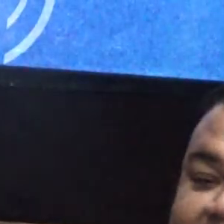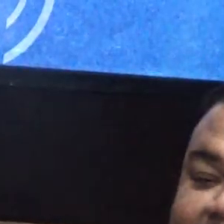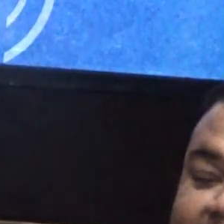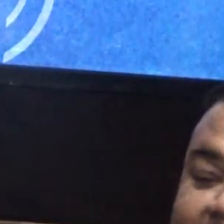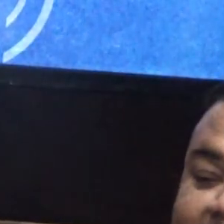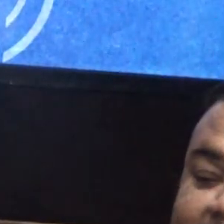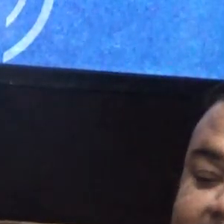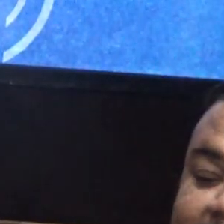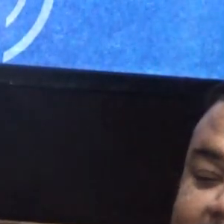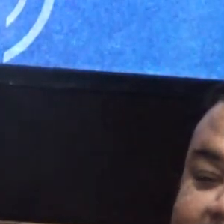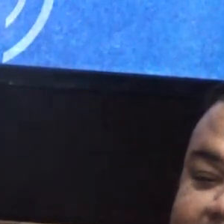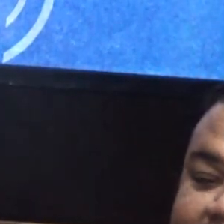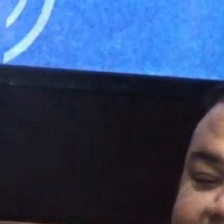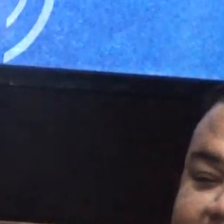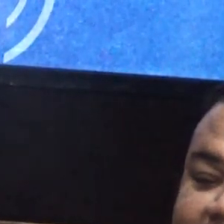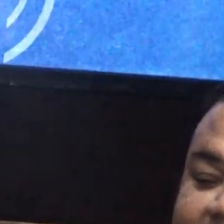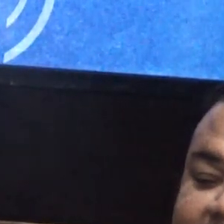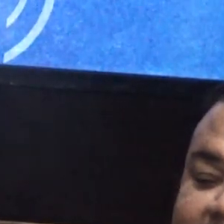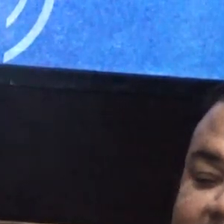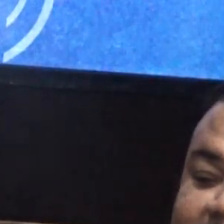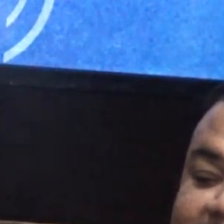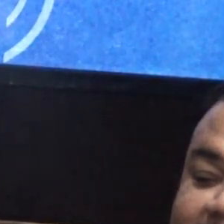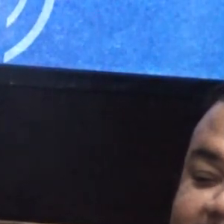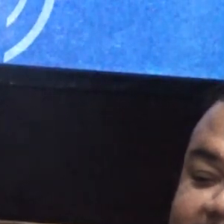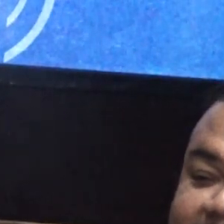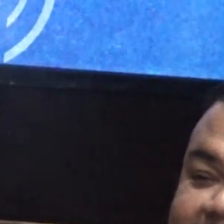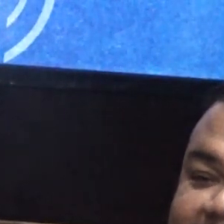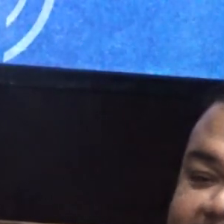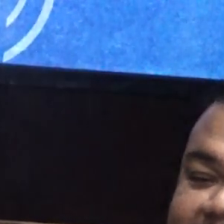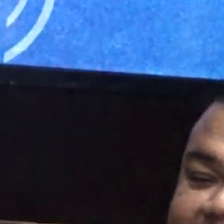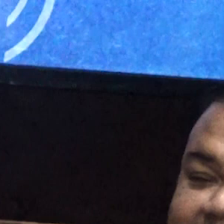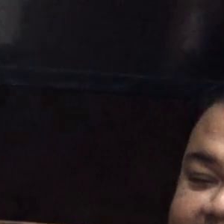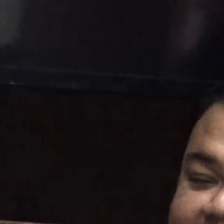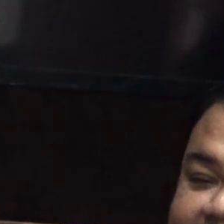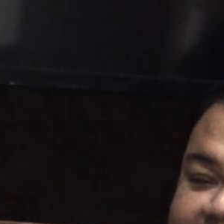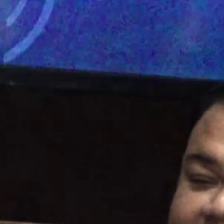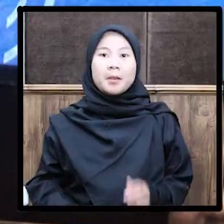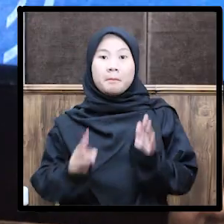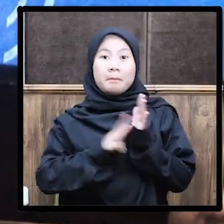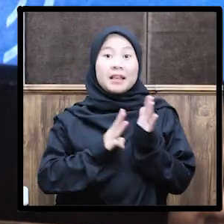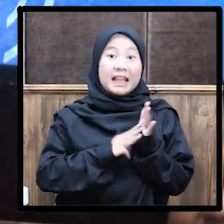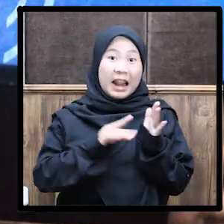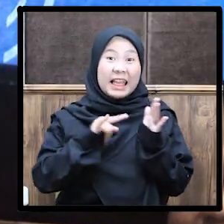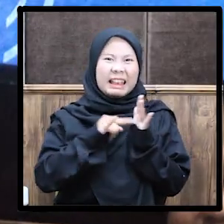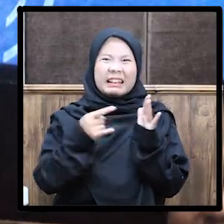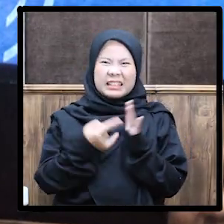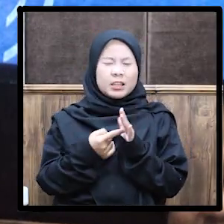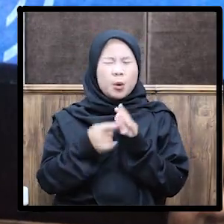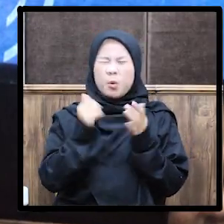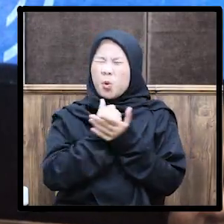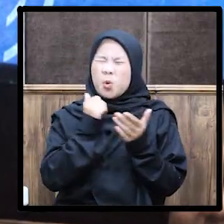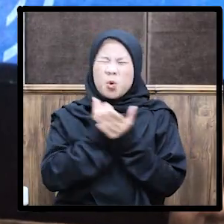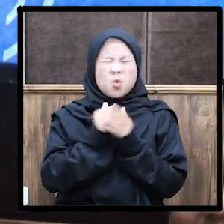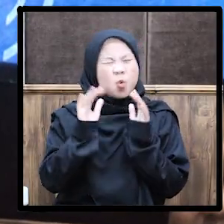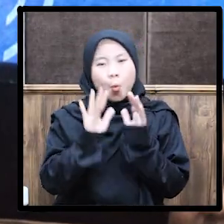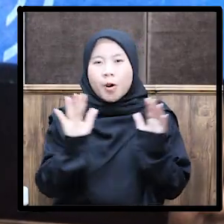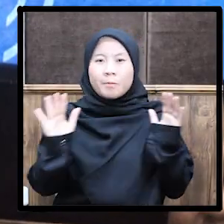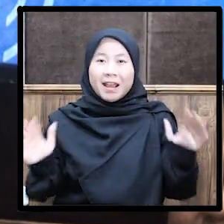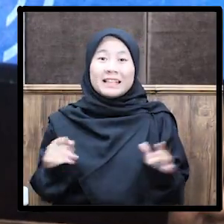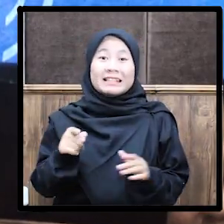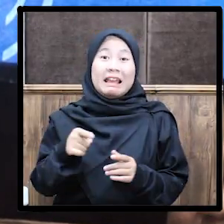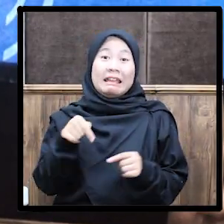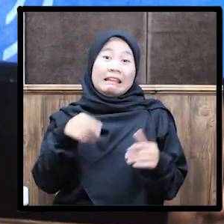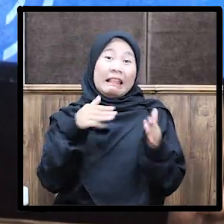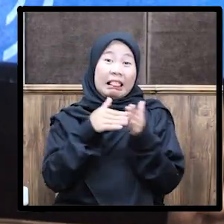Karena tadi persoalan teknis yang sangat luar biasa. Nah, itu yang kemudian menjadi beberapa tantangan. Ini saja di